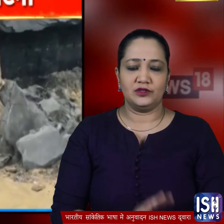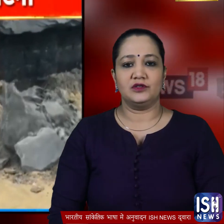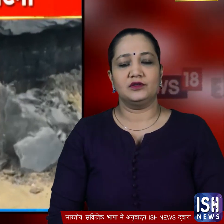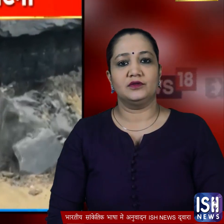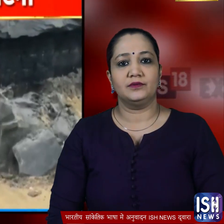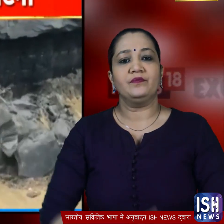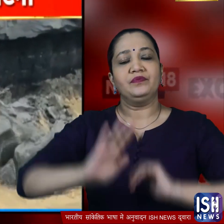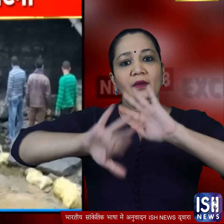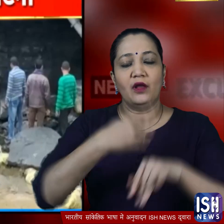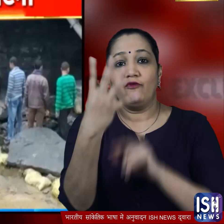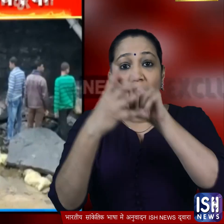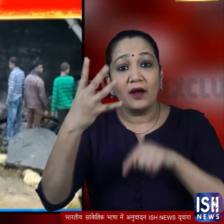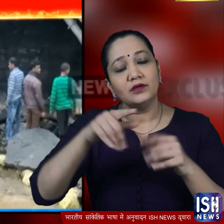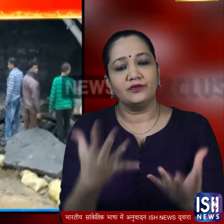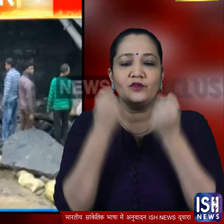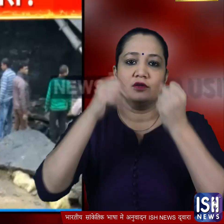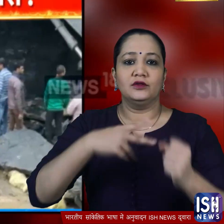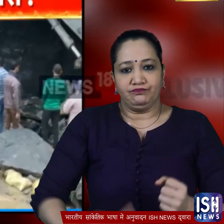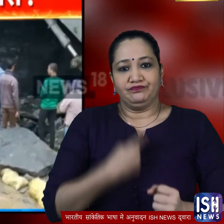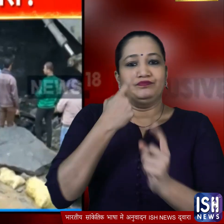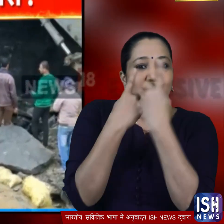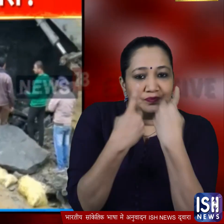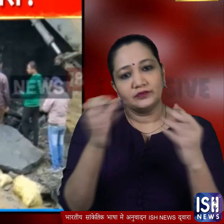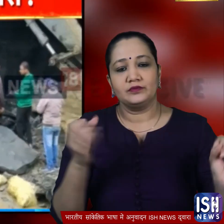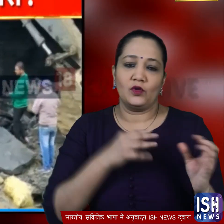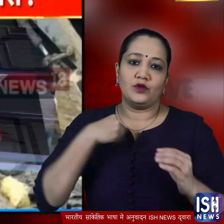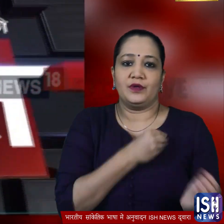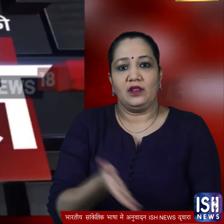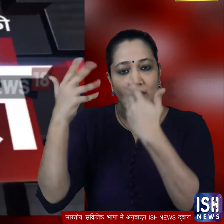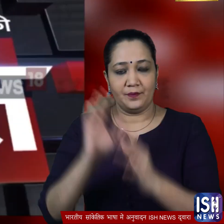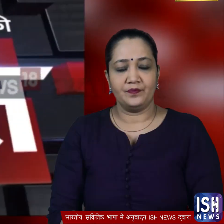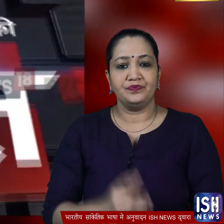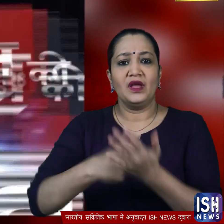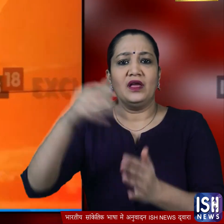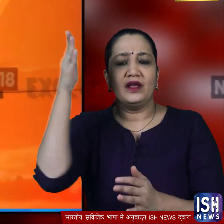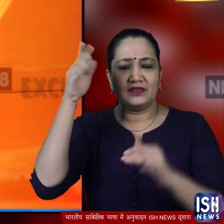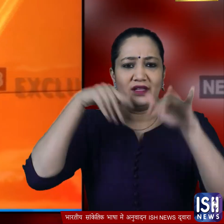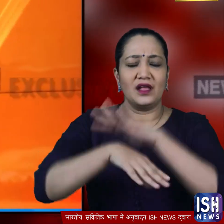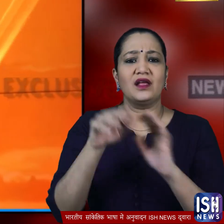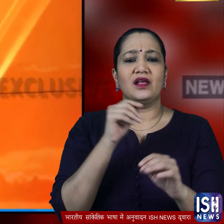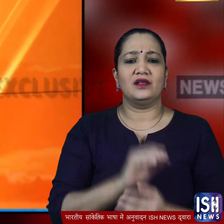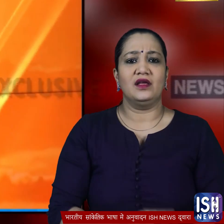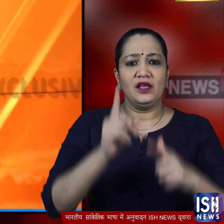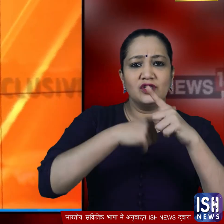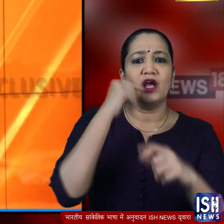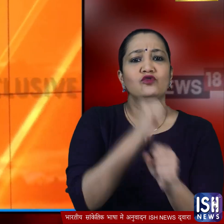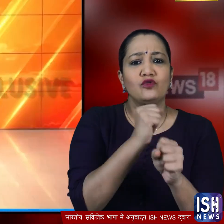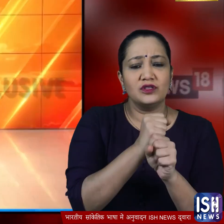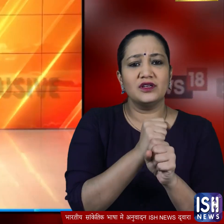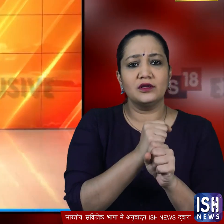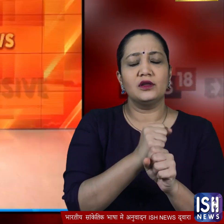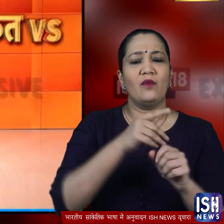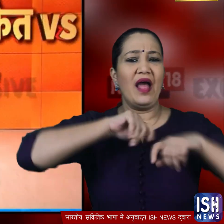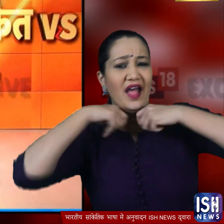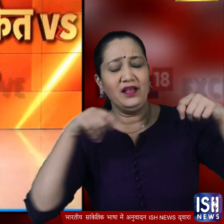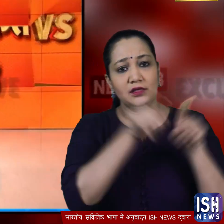बाहर निकालने में मदद की। बाद में चारों लोगों के शवों को पोस्टमार्टम के लिए अस्पताल भेज दिया गया। राजस्थान में जगन गुर्जर नाम के एक डकैत की